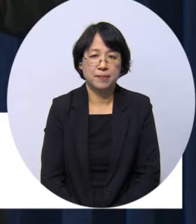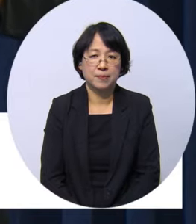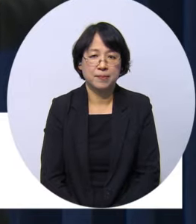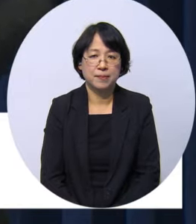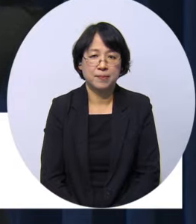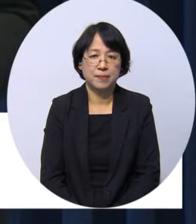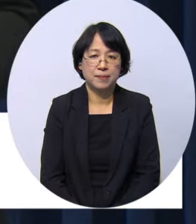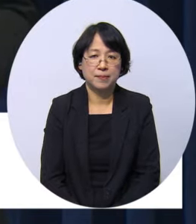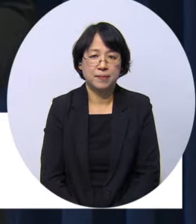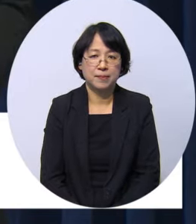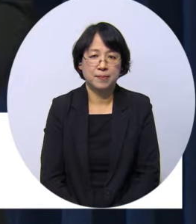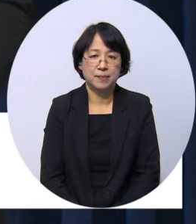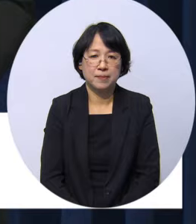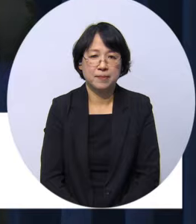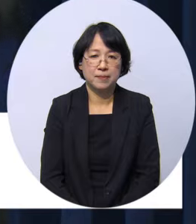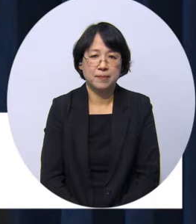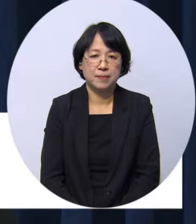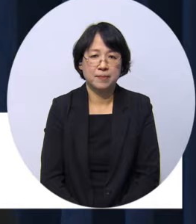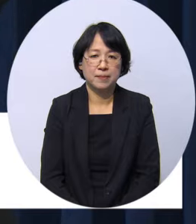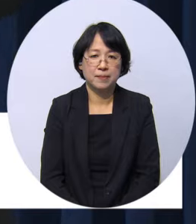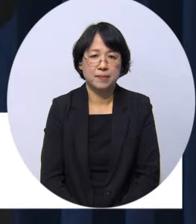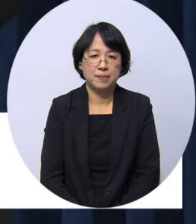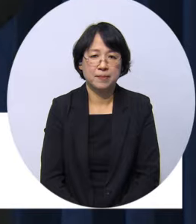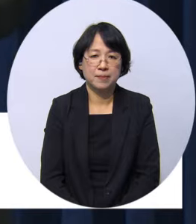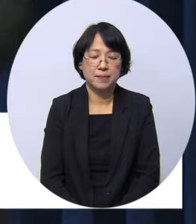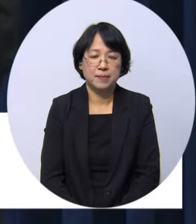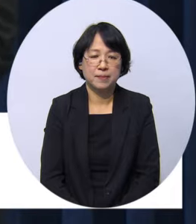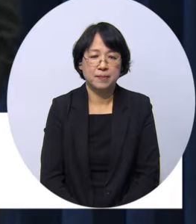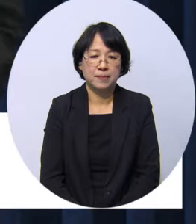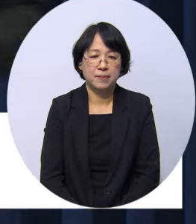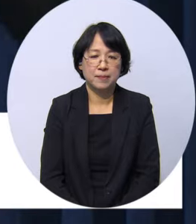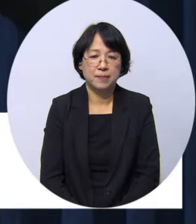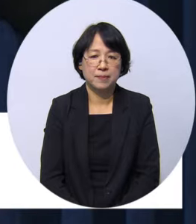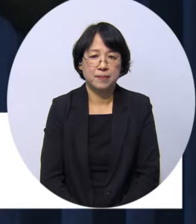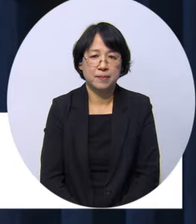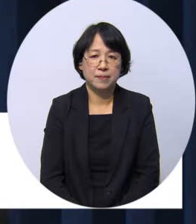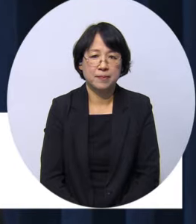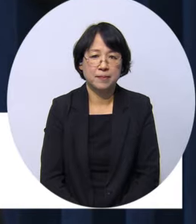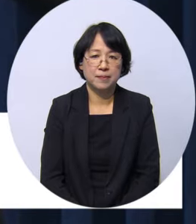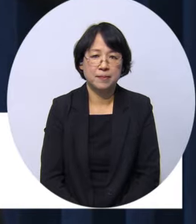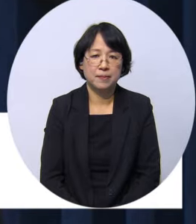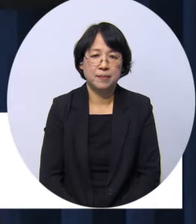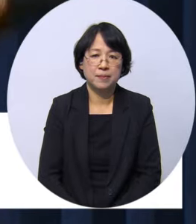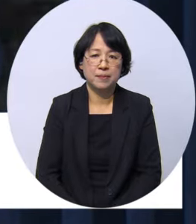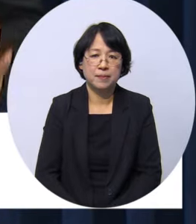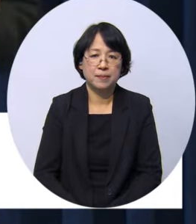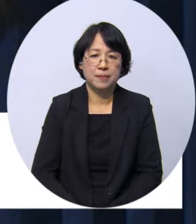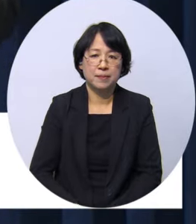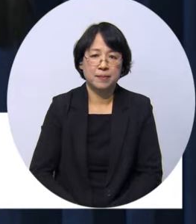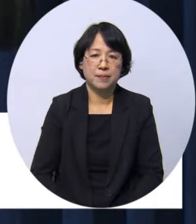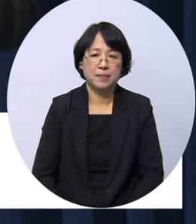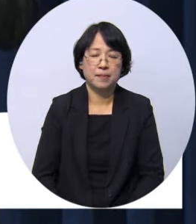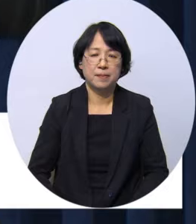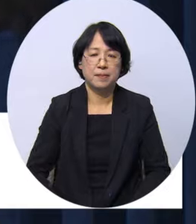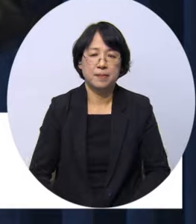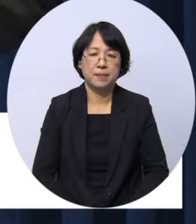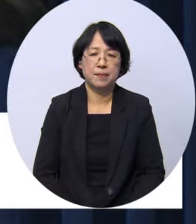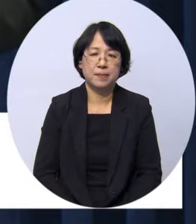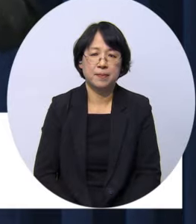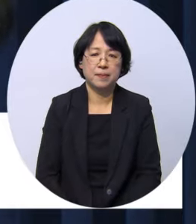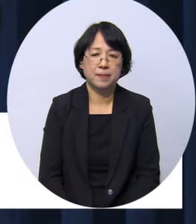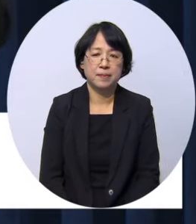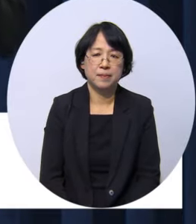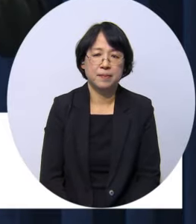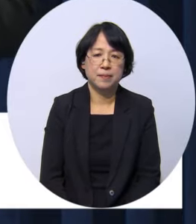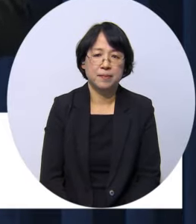지원하기로 했습니다 소화 청소년과 외에도 분만 응급 등 다른 필수요 과목 전공